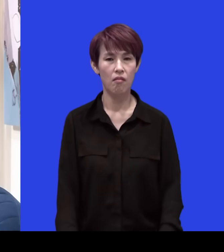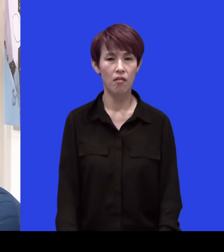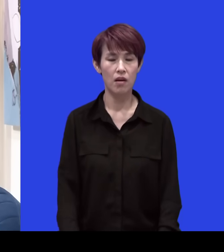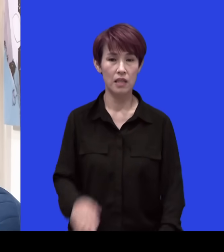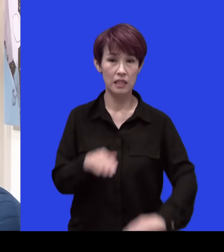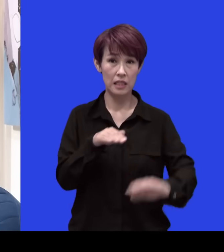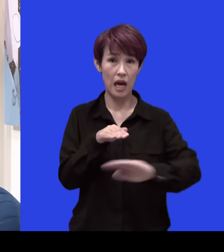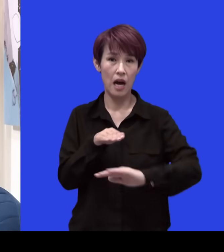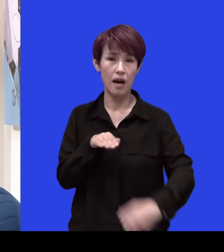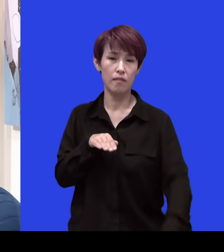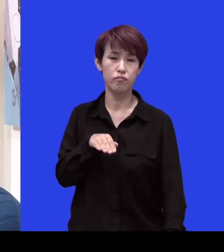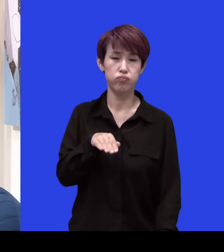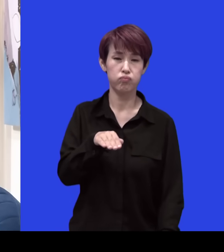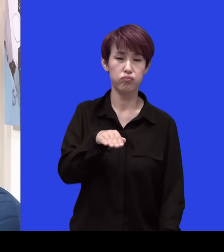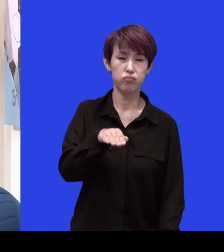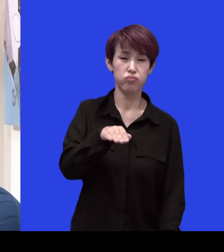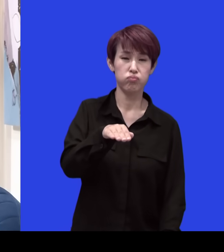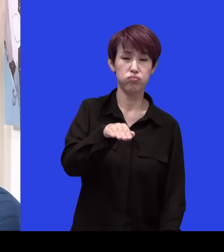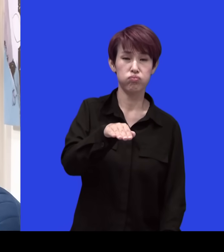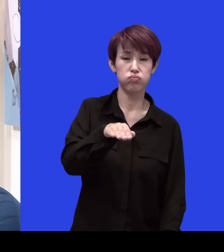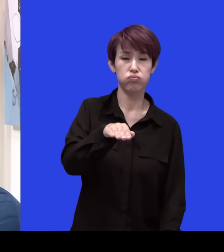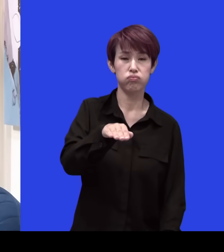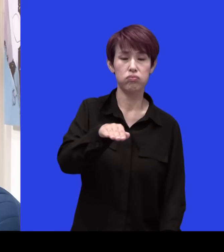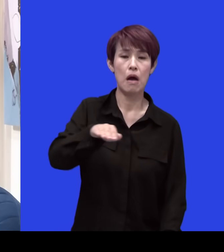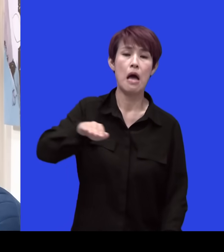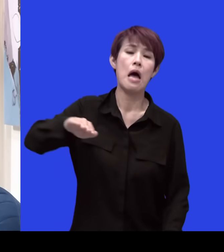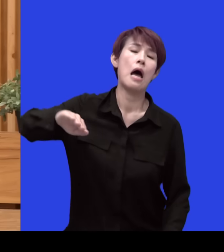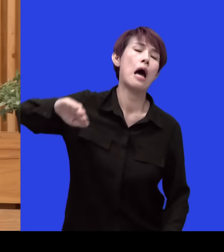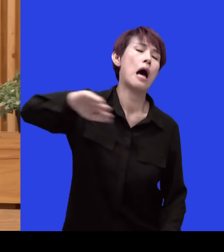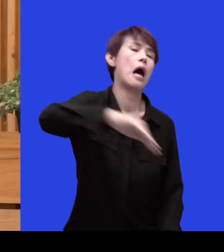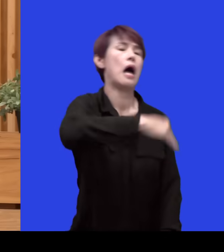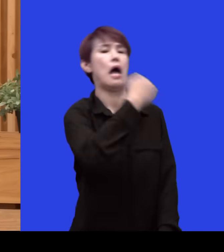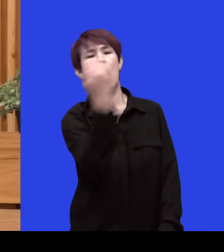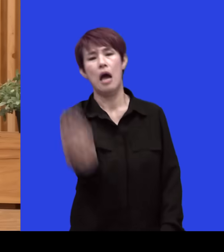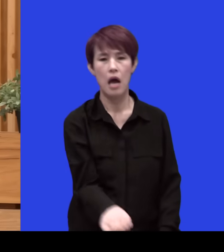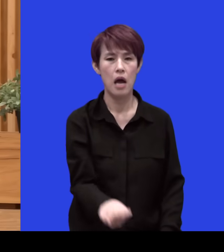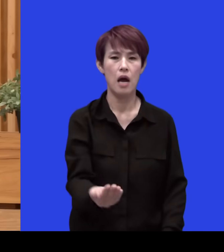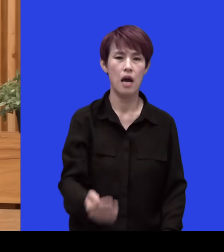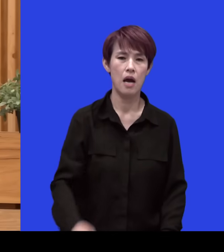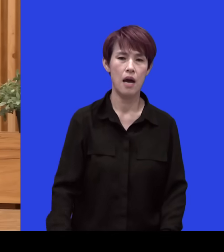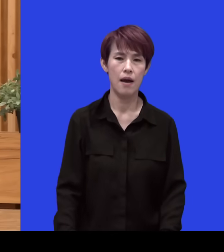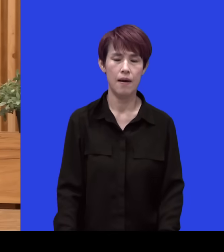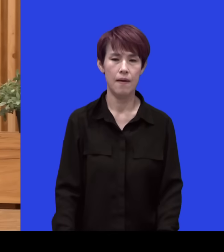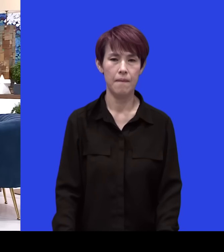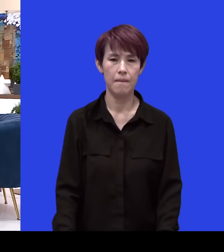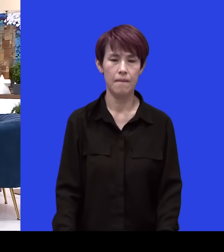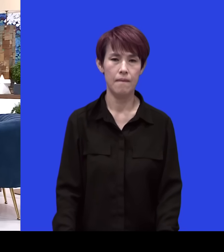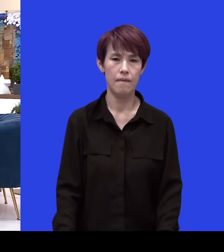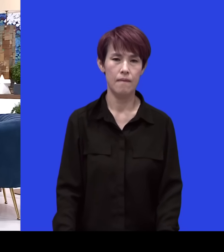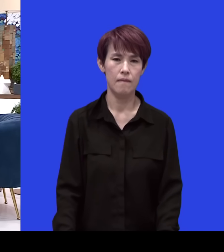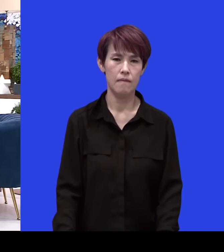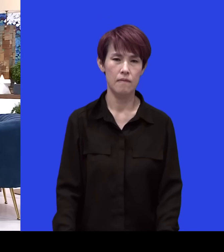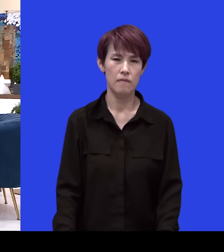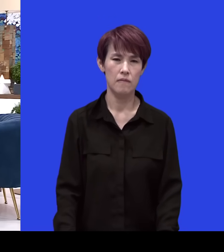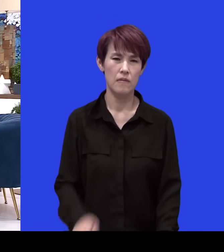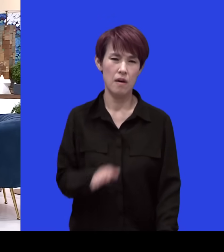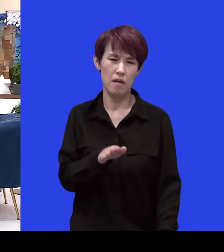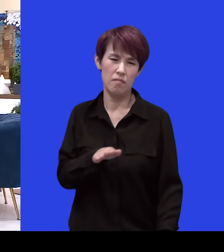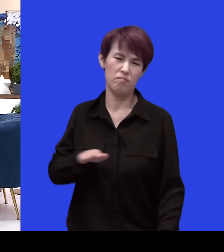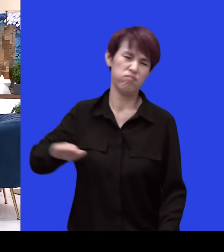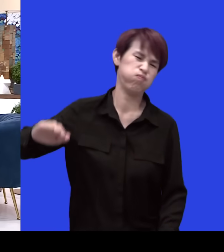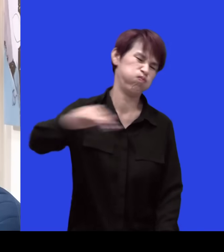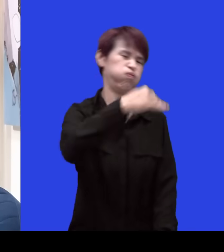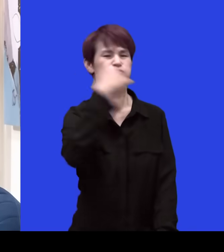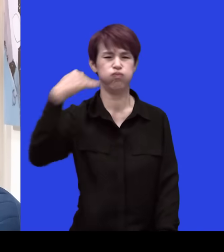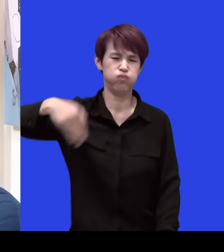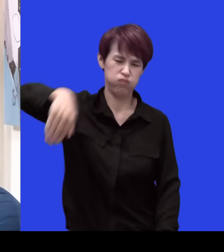이렇게 가다가 예. 차가 가다가 이게 이렇게 도는 거예요. 세 바퀴를 예, 예. 이렇게 돌면서 가면서